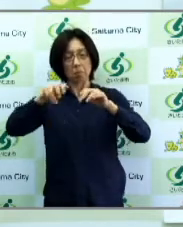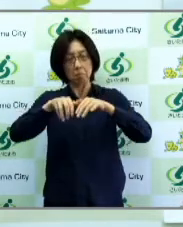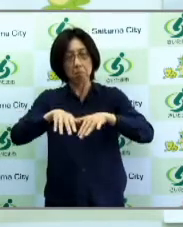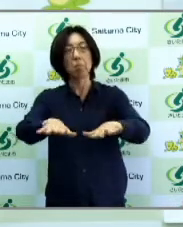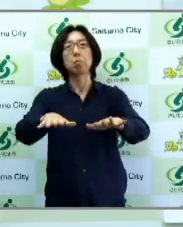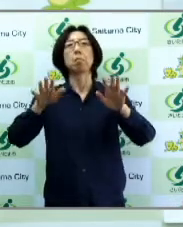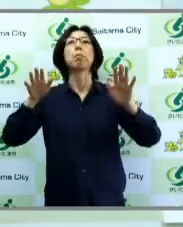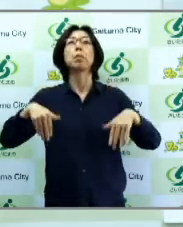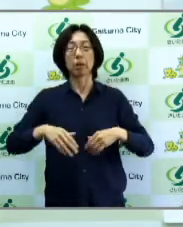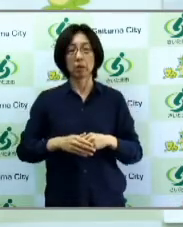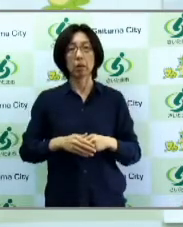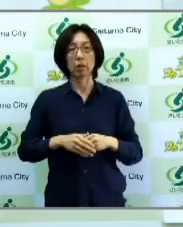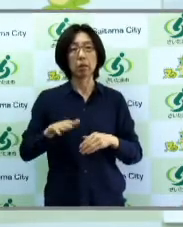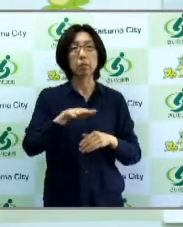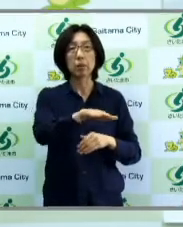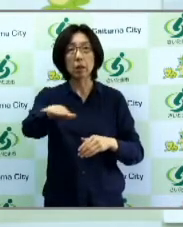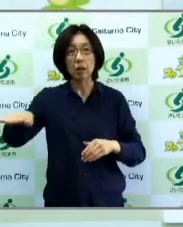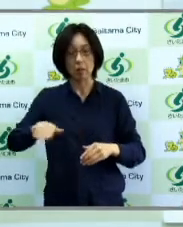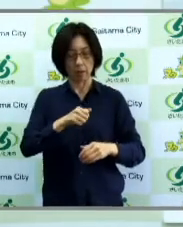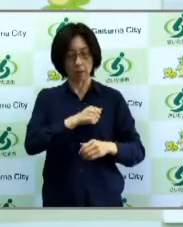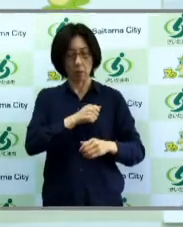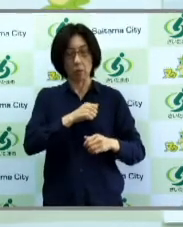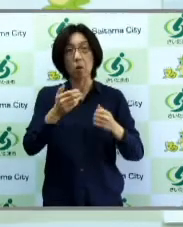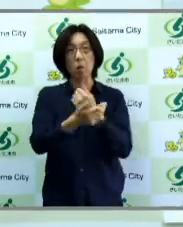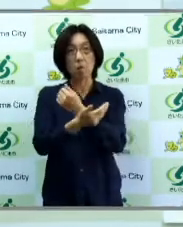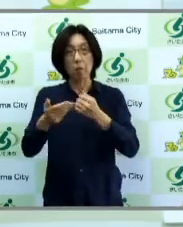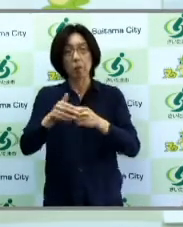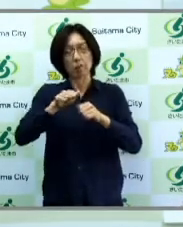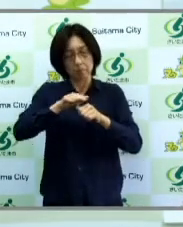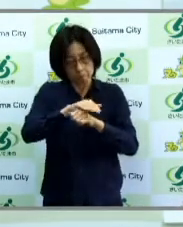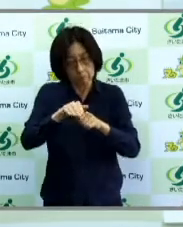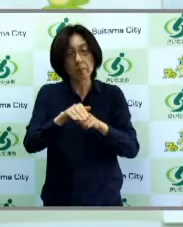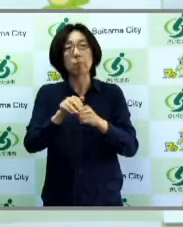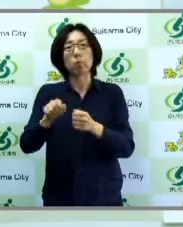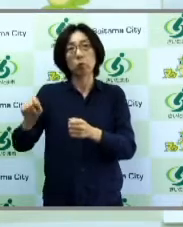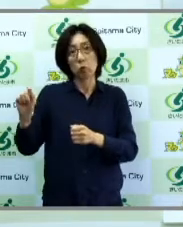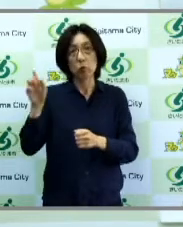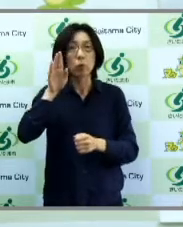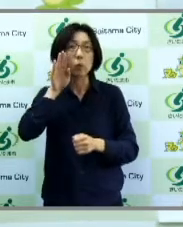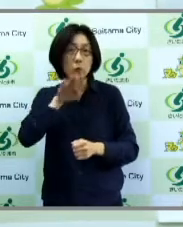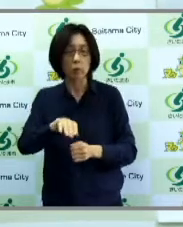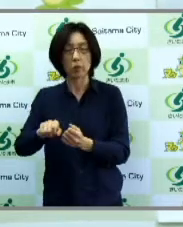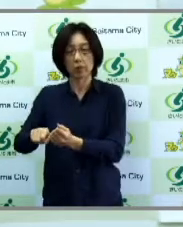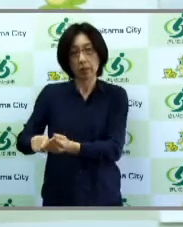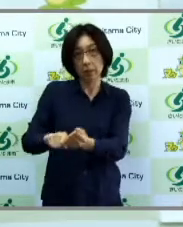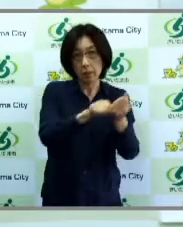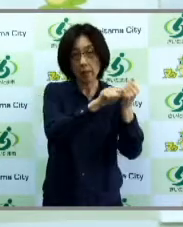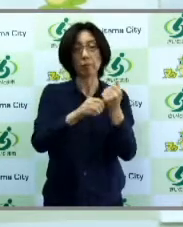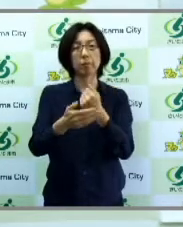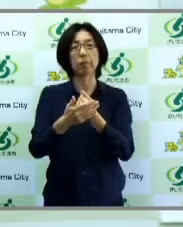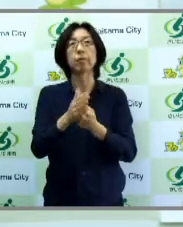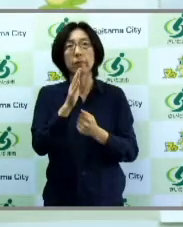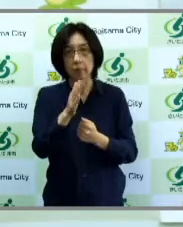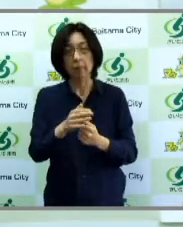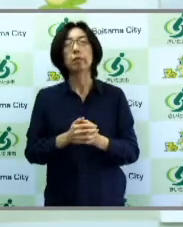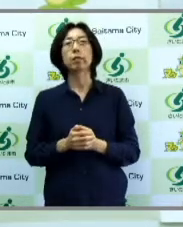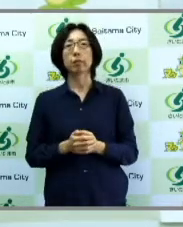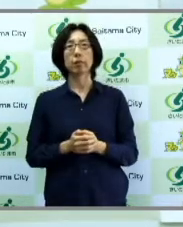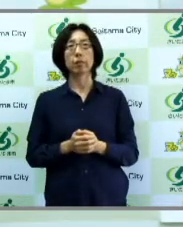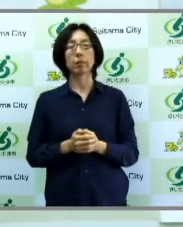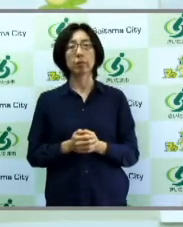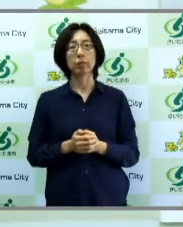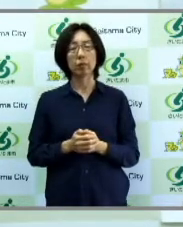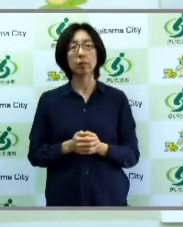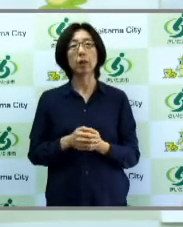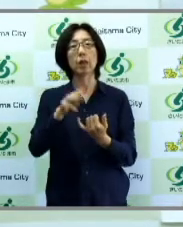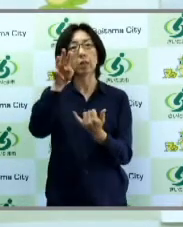命を守るための速やかな避難をお願いいたします。なお先日もお伝えをいたしましたが、自然災害の対応についても